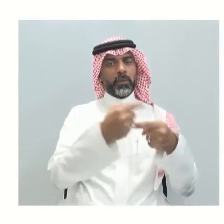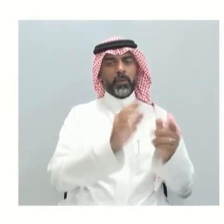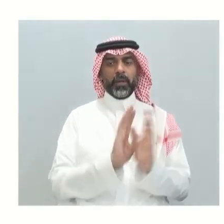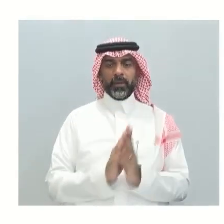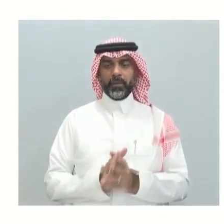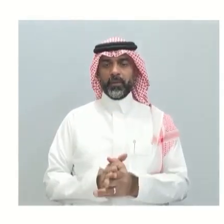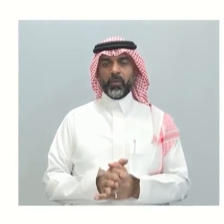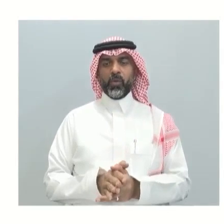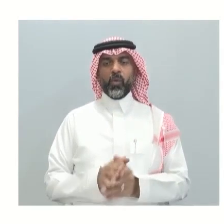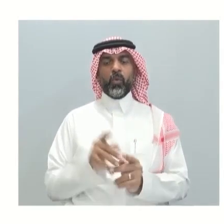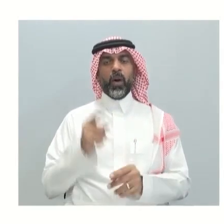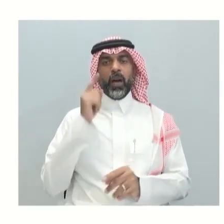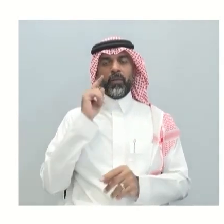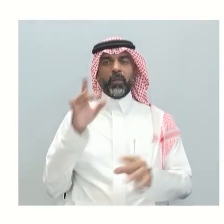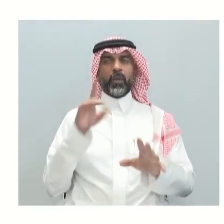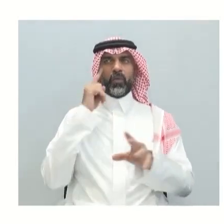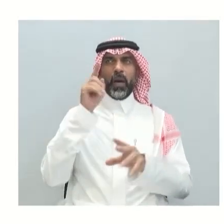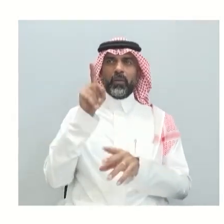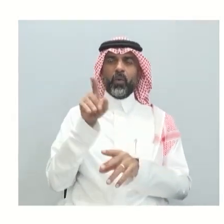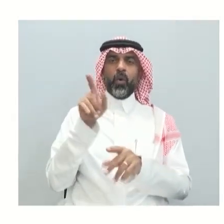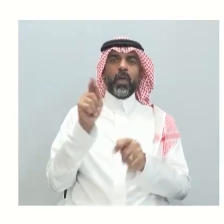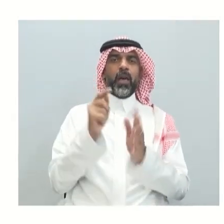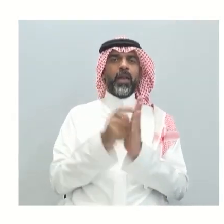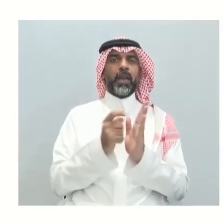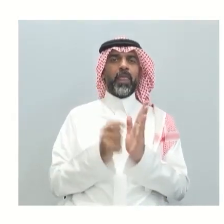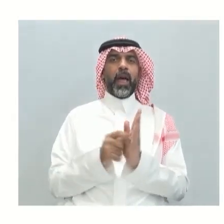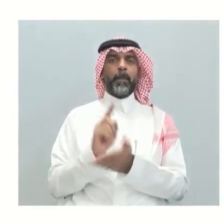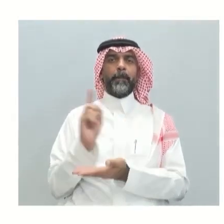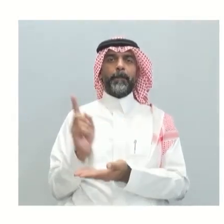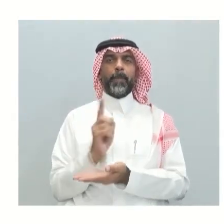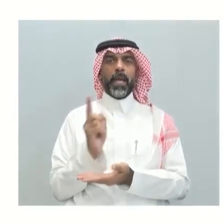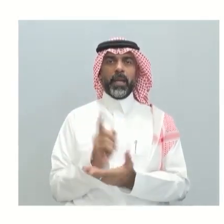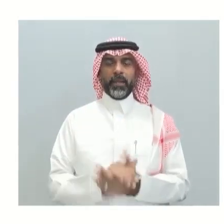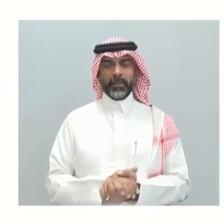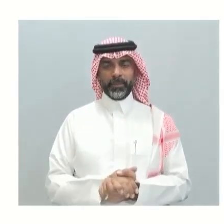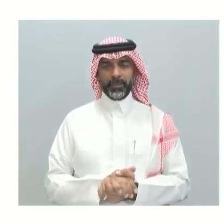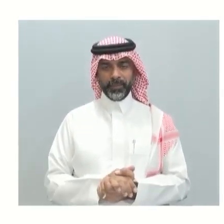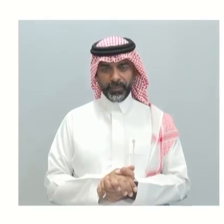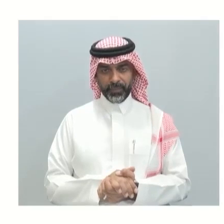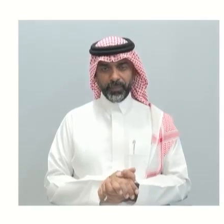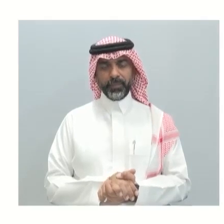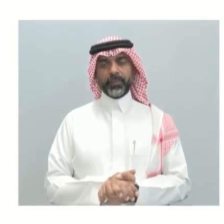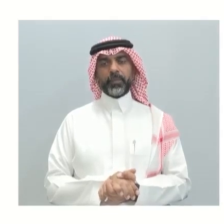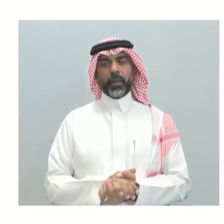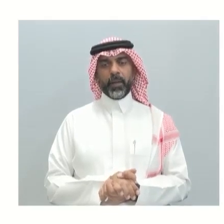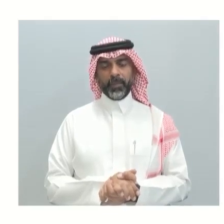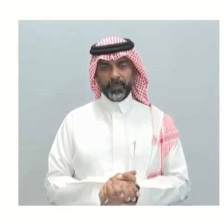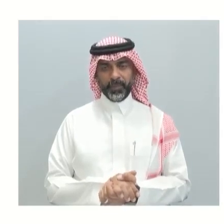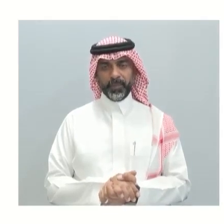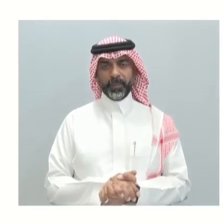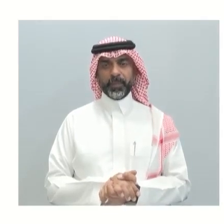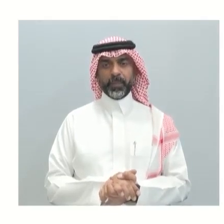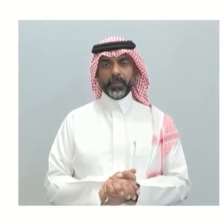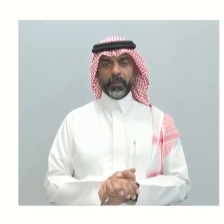العوامل اللاحيويه معالم النظام البي اذا هذه العلاقات مع العوامل اللاحيويه التي تستخدمها المخلوقات الحيه